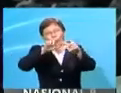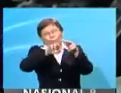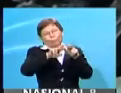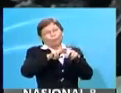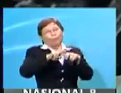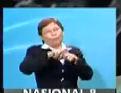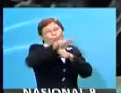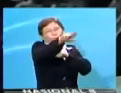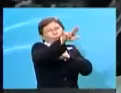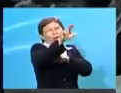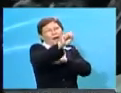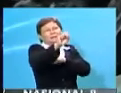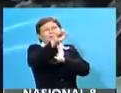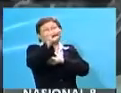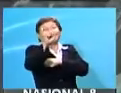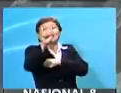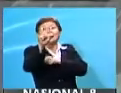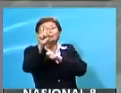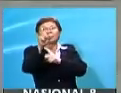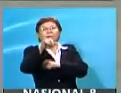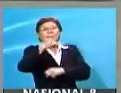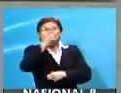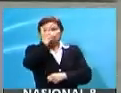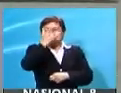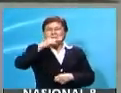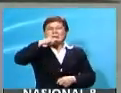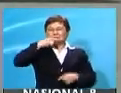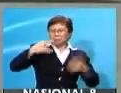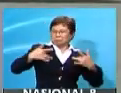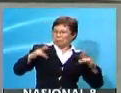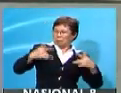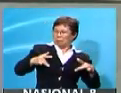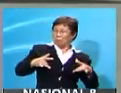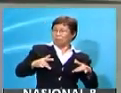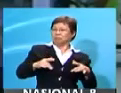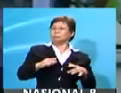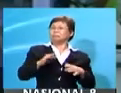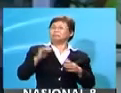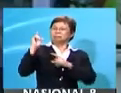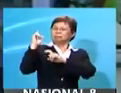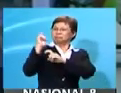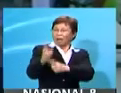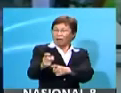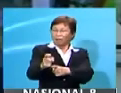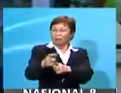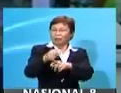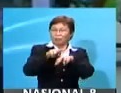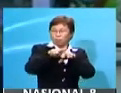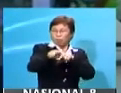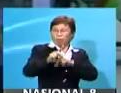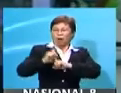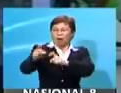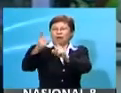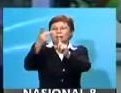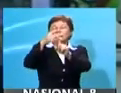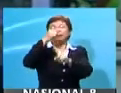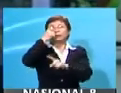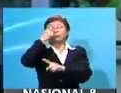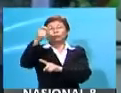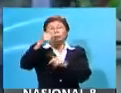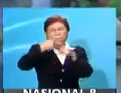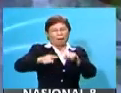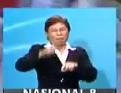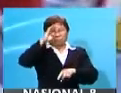Rusia sa1 Moskow menolak tuduhan itu tuduhan ia membekalkan pemberontak dengan sistem peluru berpandu berkenaan